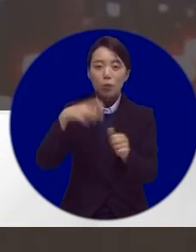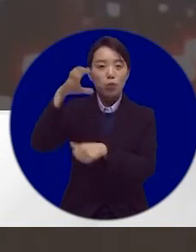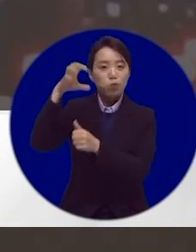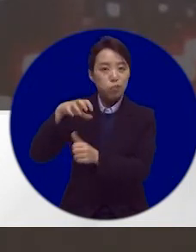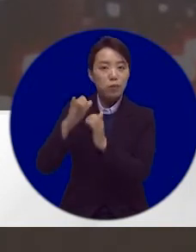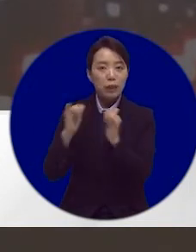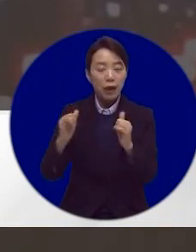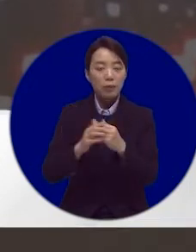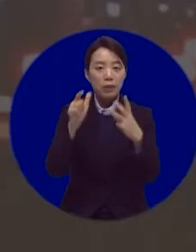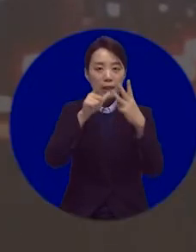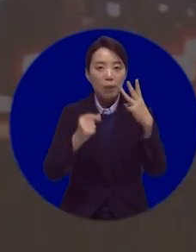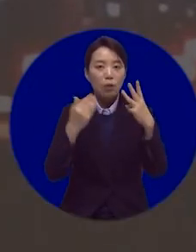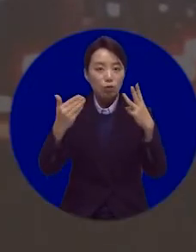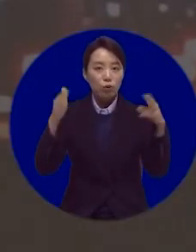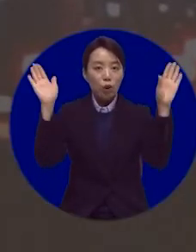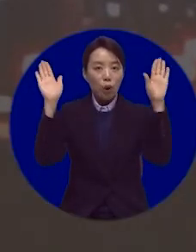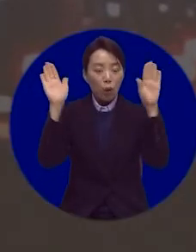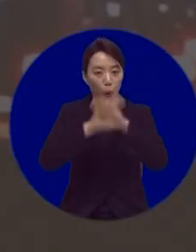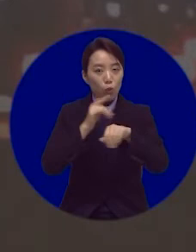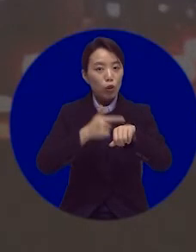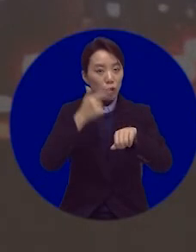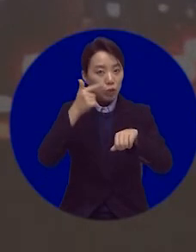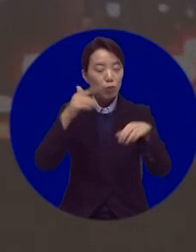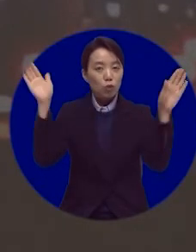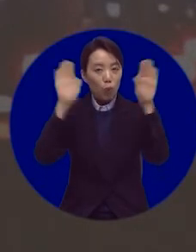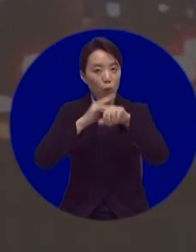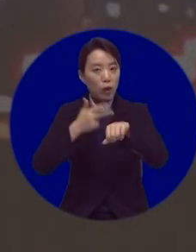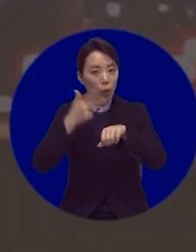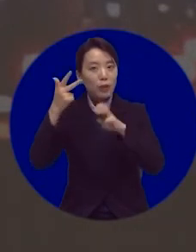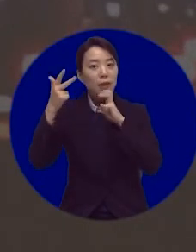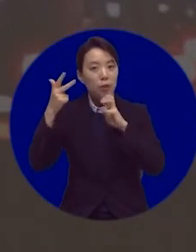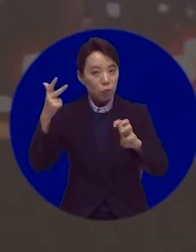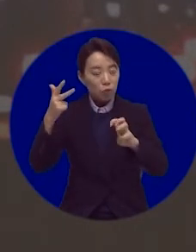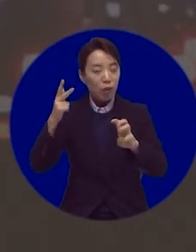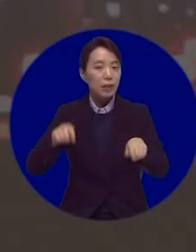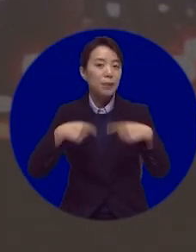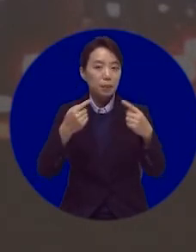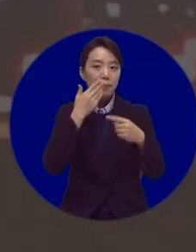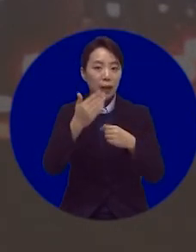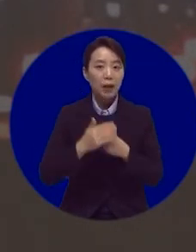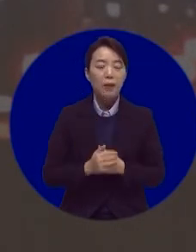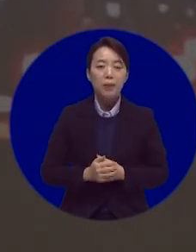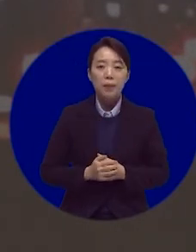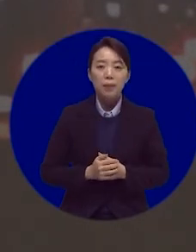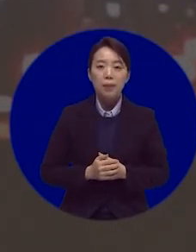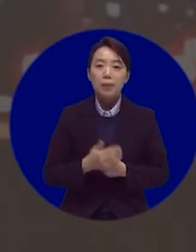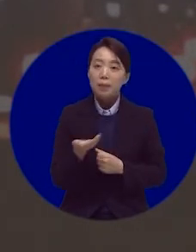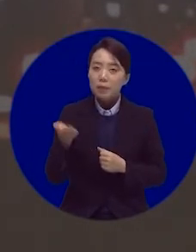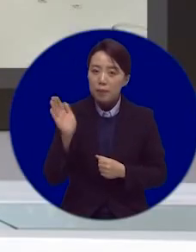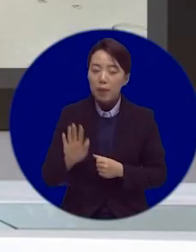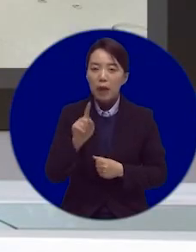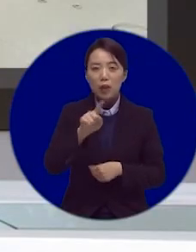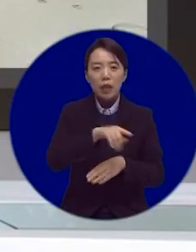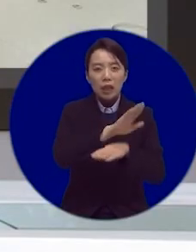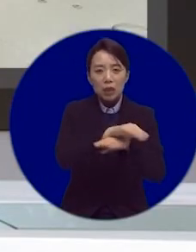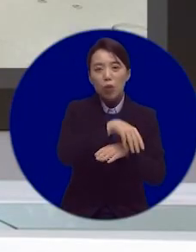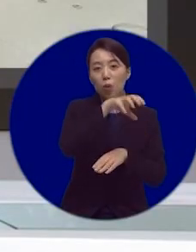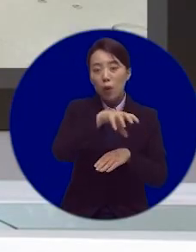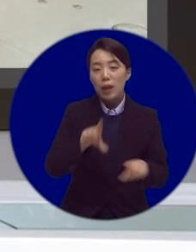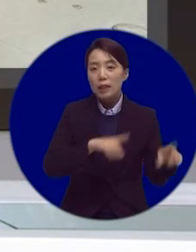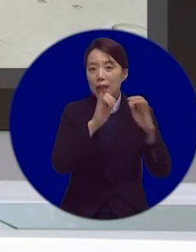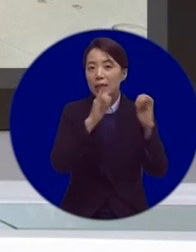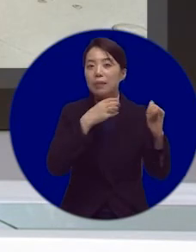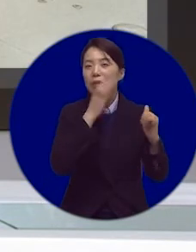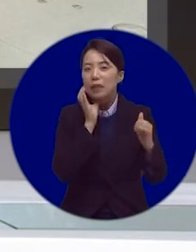확진되거나 격리된 유권자는 3월 9일 오후 6시부터 오후 7시 30분까지 투표할 수 있습니다. 다만 농산